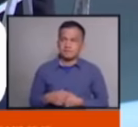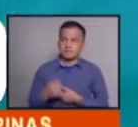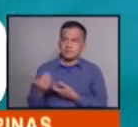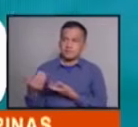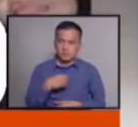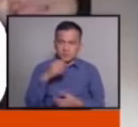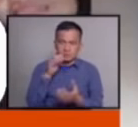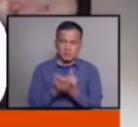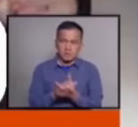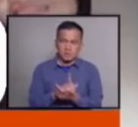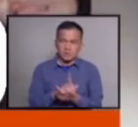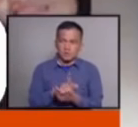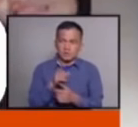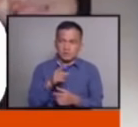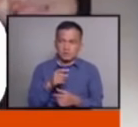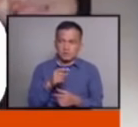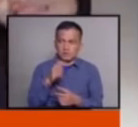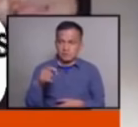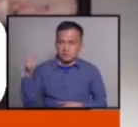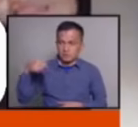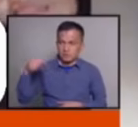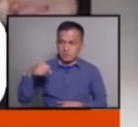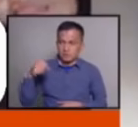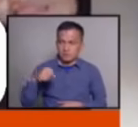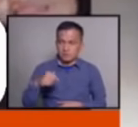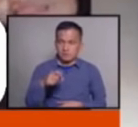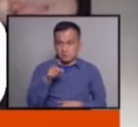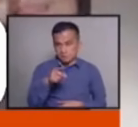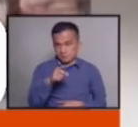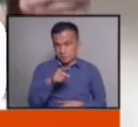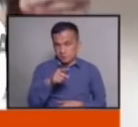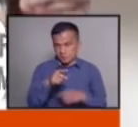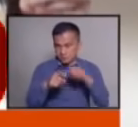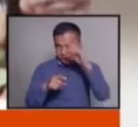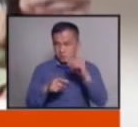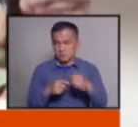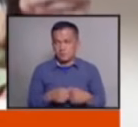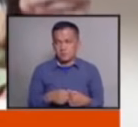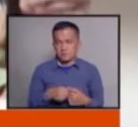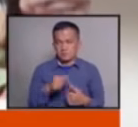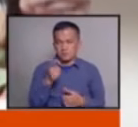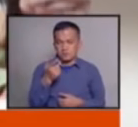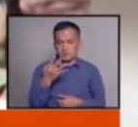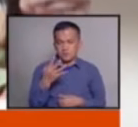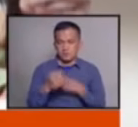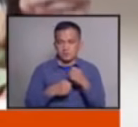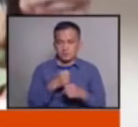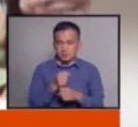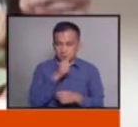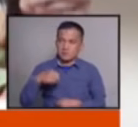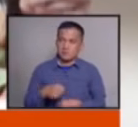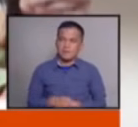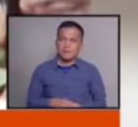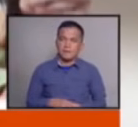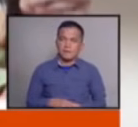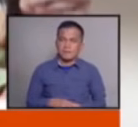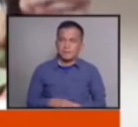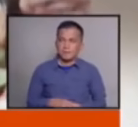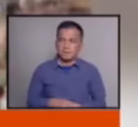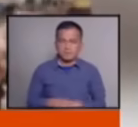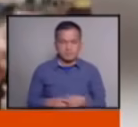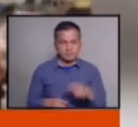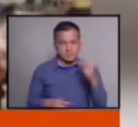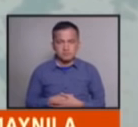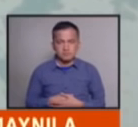doon sa anak ko sa Angeles. Ayan, si misis niyo po. Apo. At yung lalaki, yan yung pong 24 years old. Apo, yan po. Na Kalaguyo. Miss Ninita,